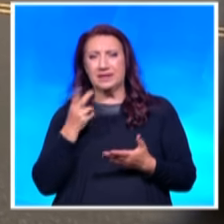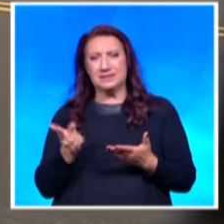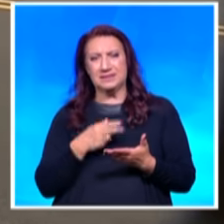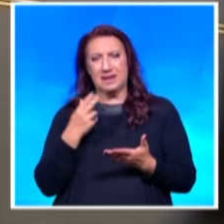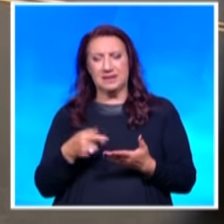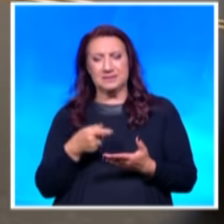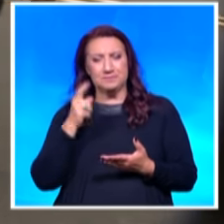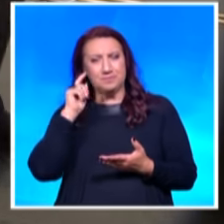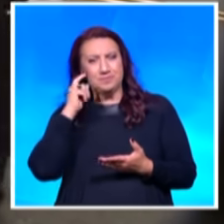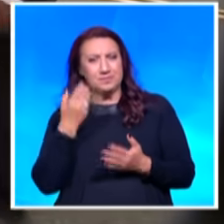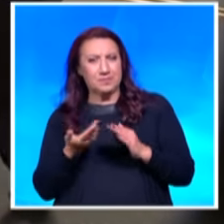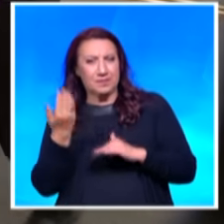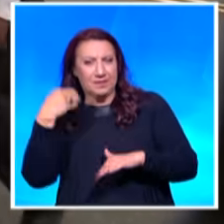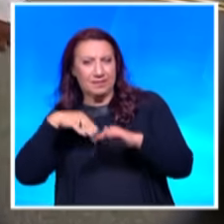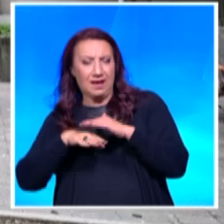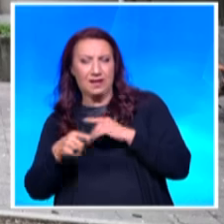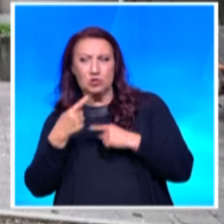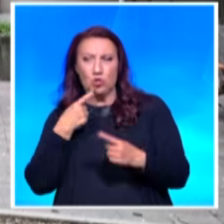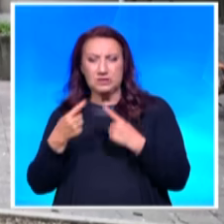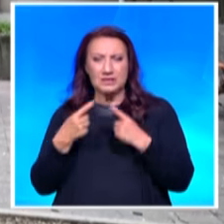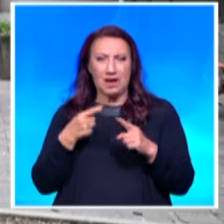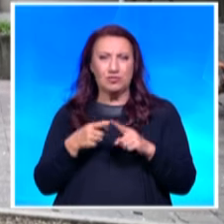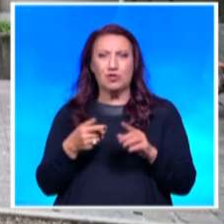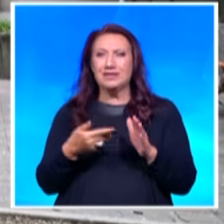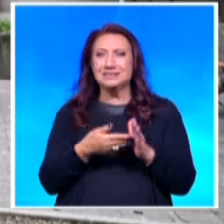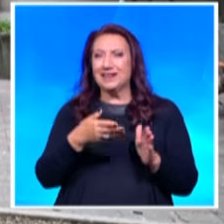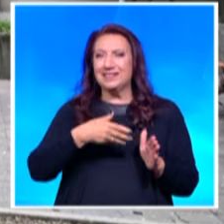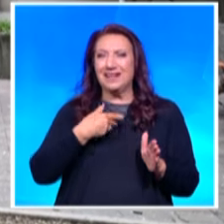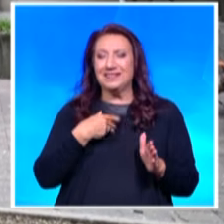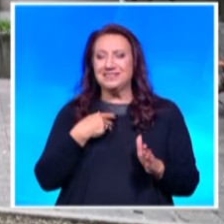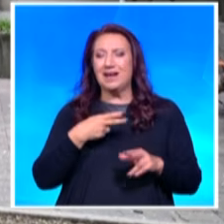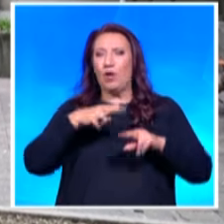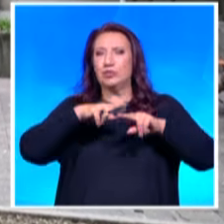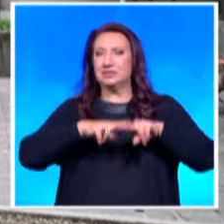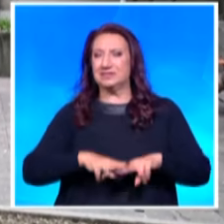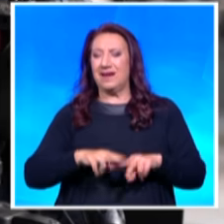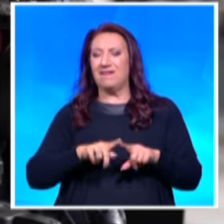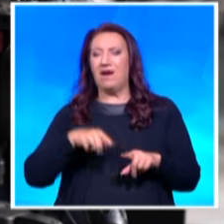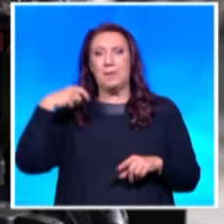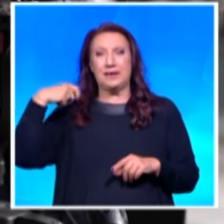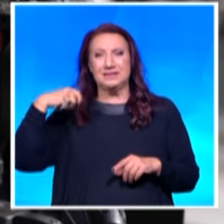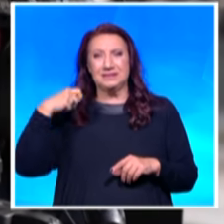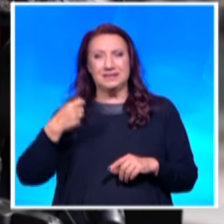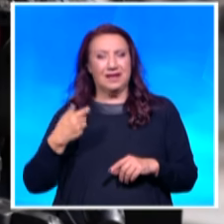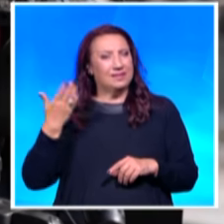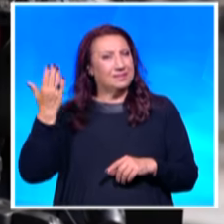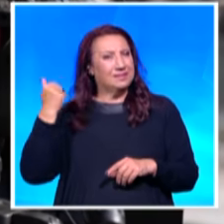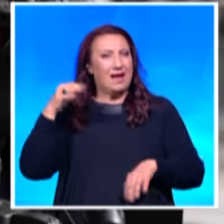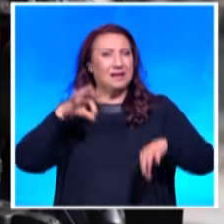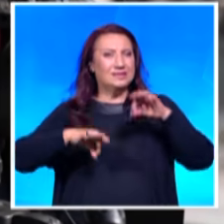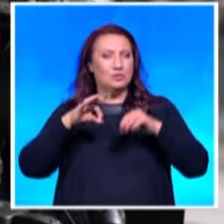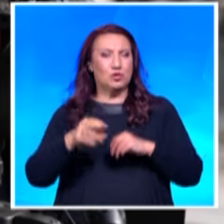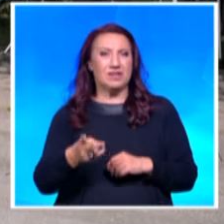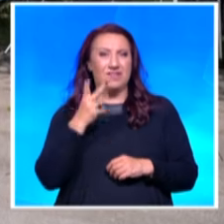Капитолия заради усилията на Тръмп да остане на власт след загубата му на изборите през 2020 година. Бившият